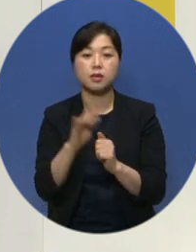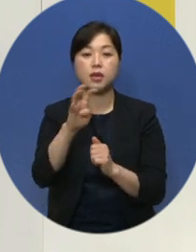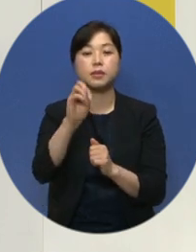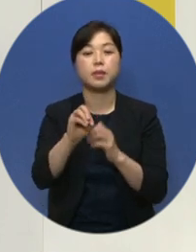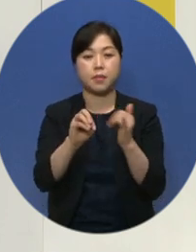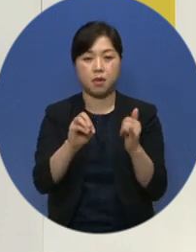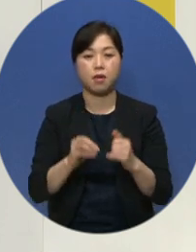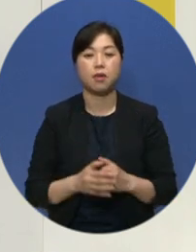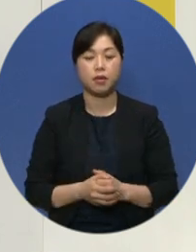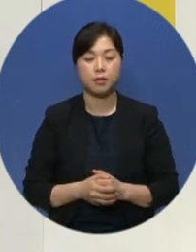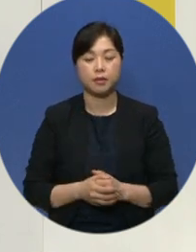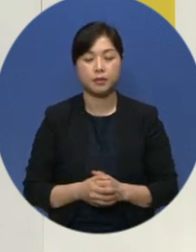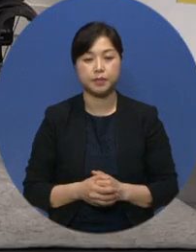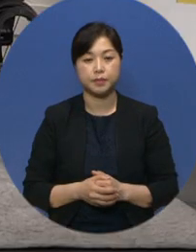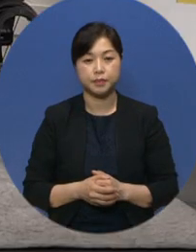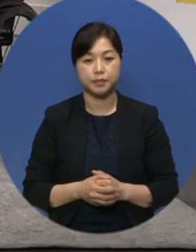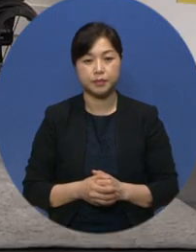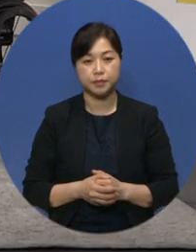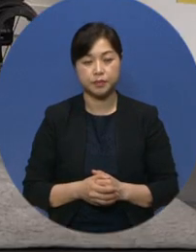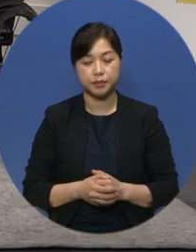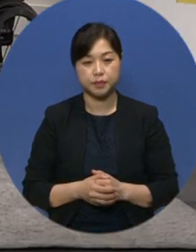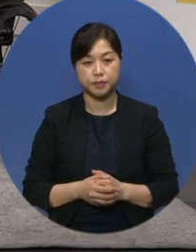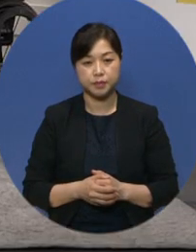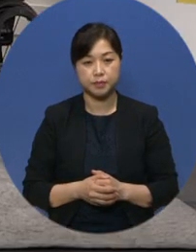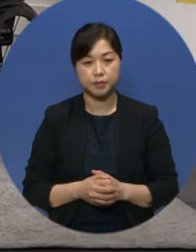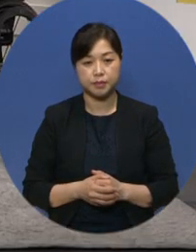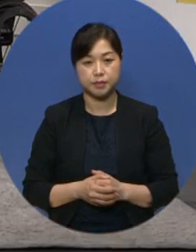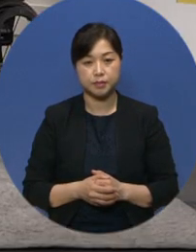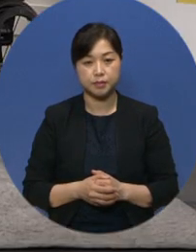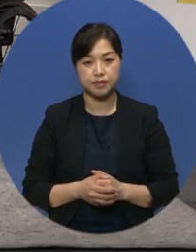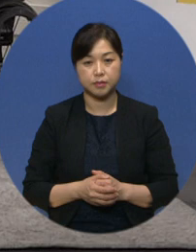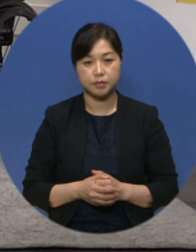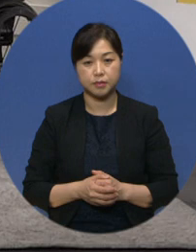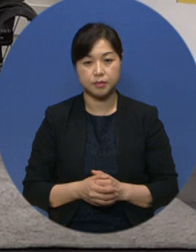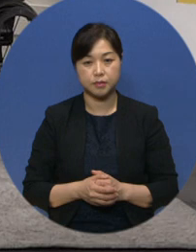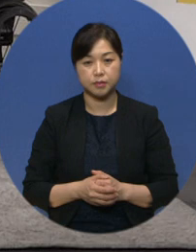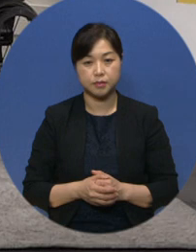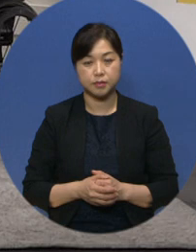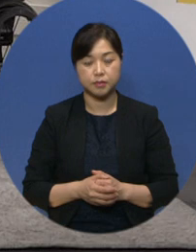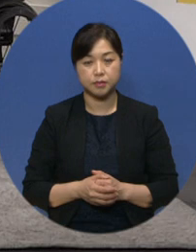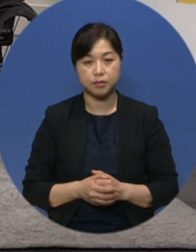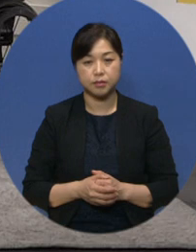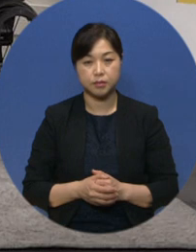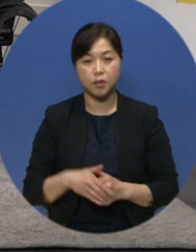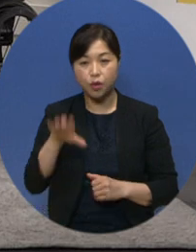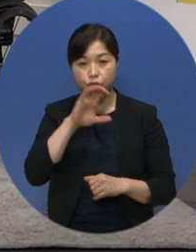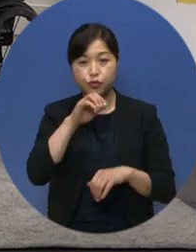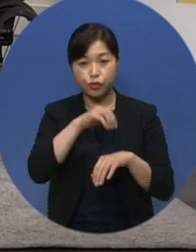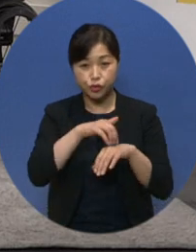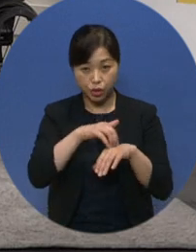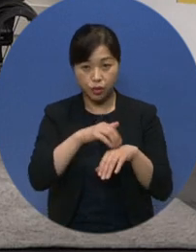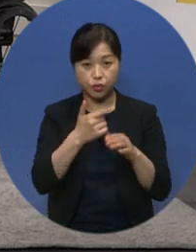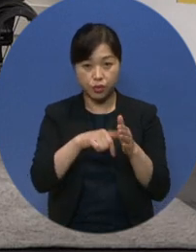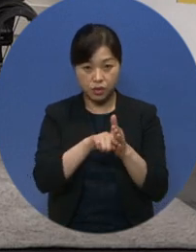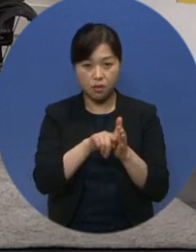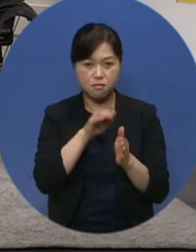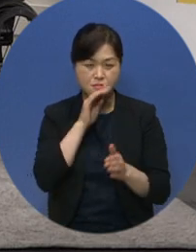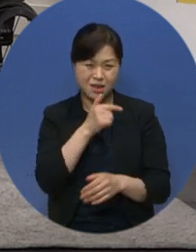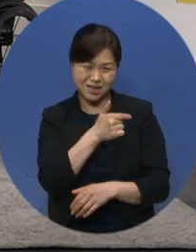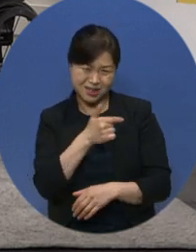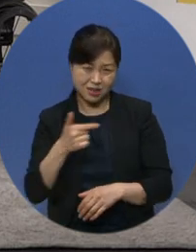보고 있습니다 예 그런데 특히 그 에 훈련을 하려면 아주